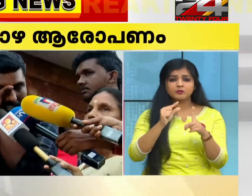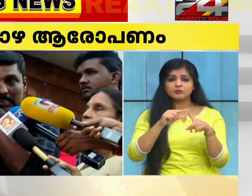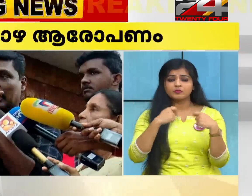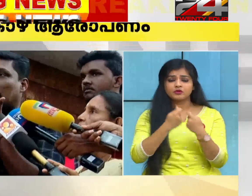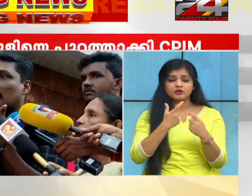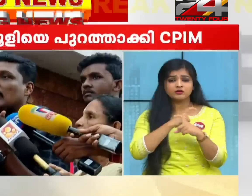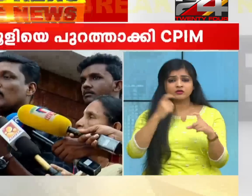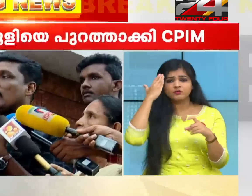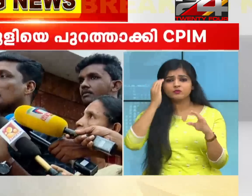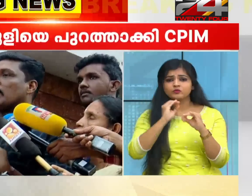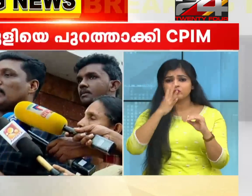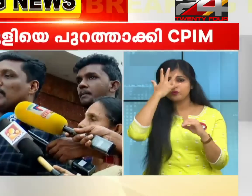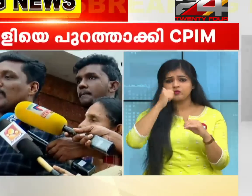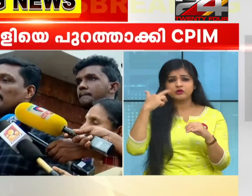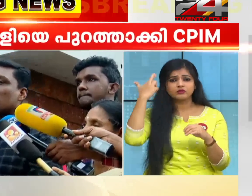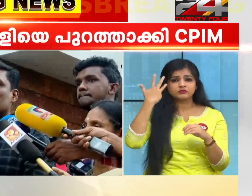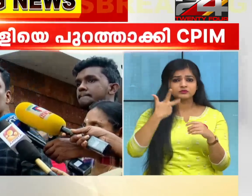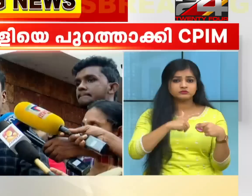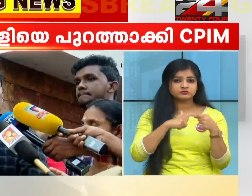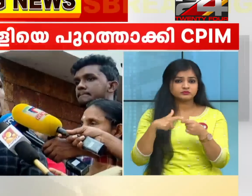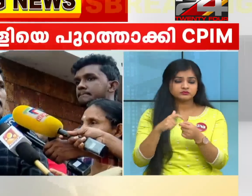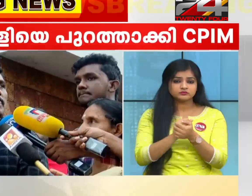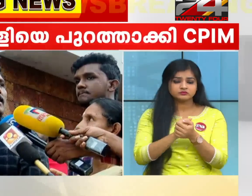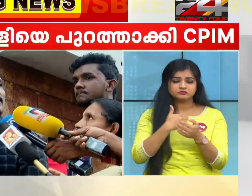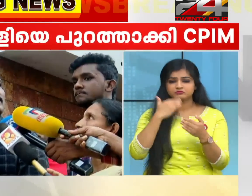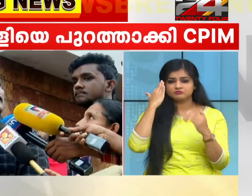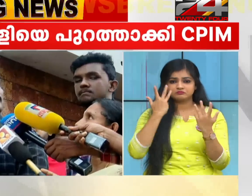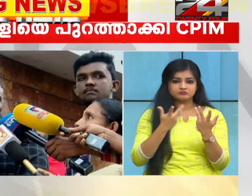അതെനിക്ക് അറിയില്ല. അറിയാത്തൊരു കാര്യത്തിന് വില നമ്മൾ